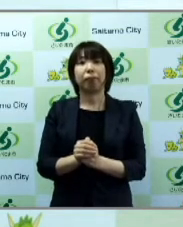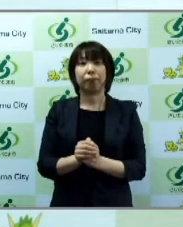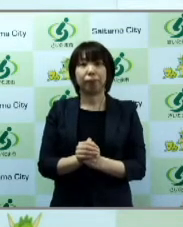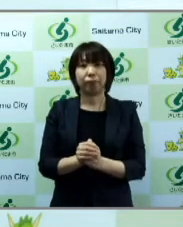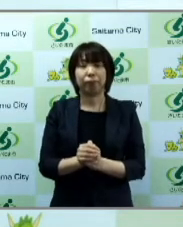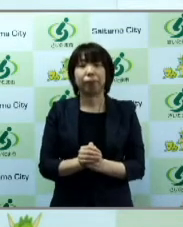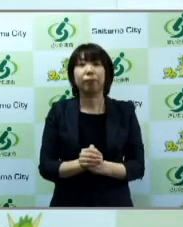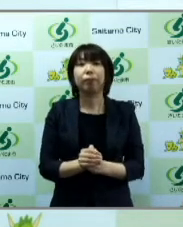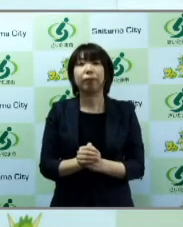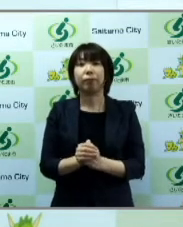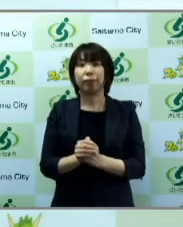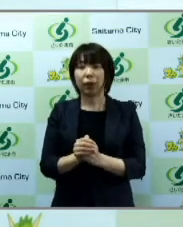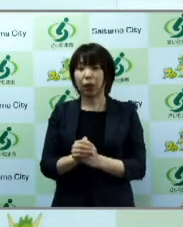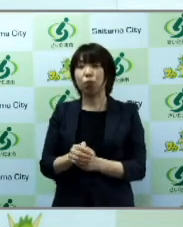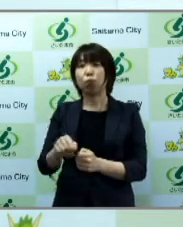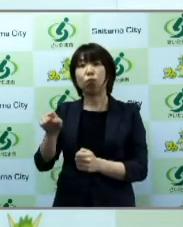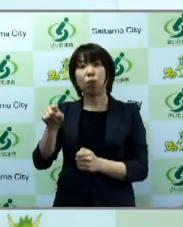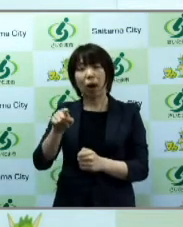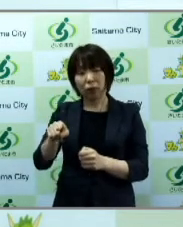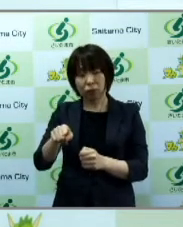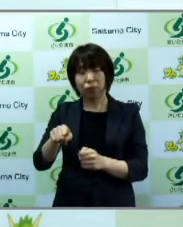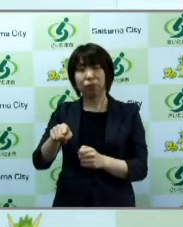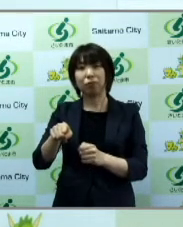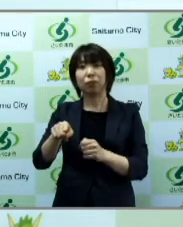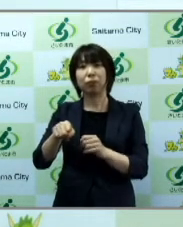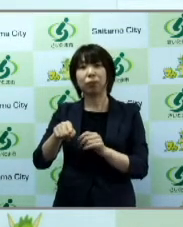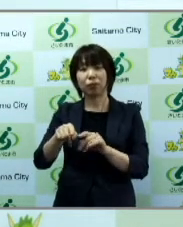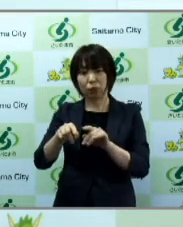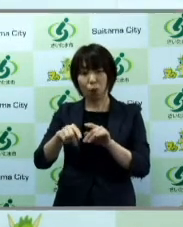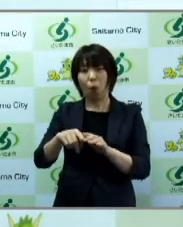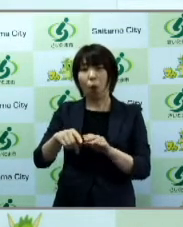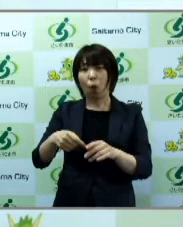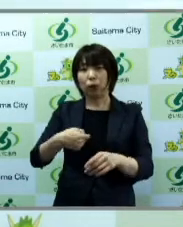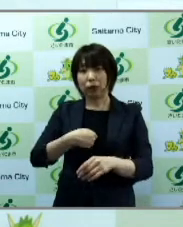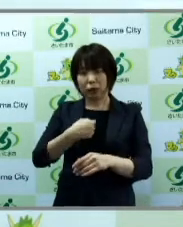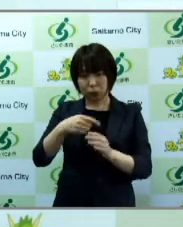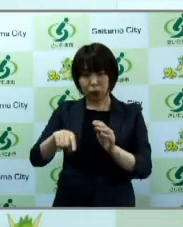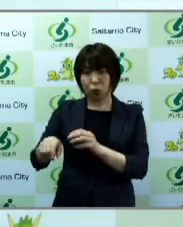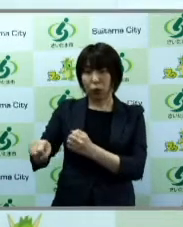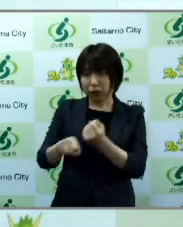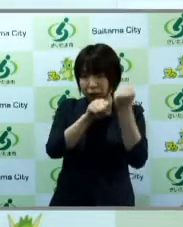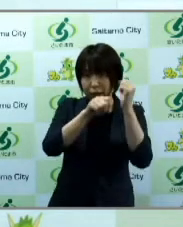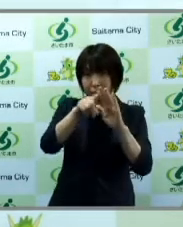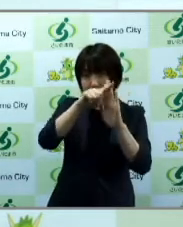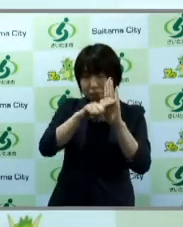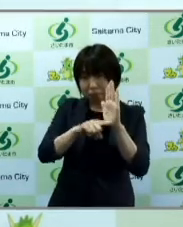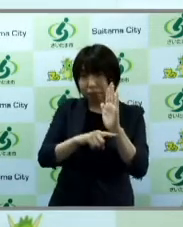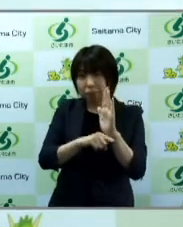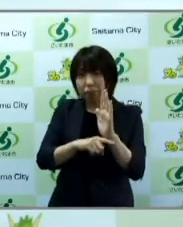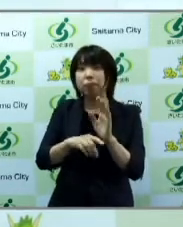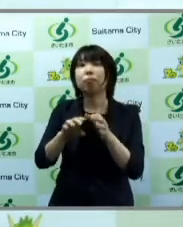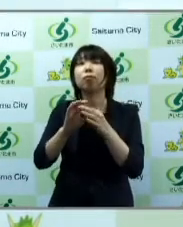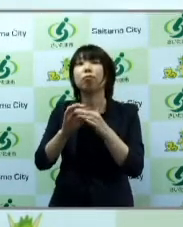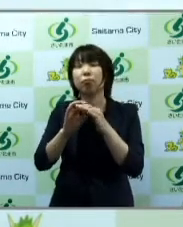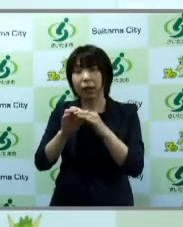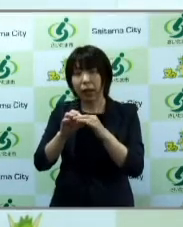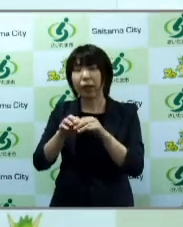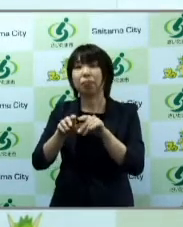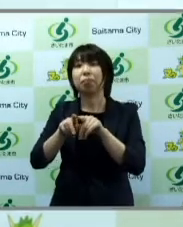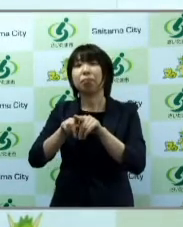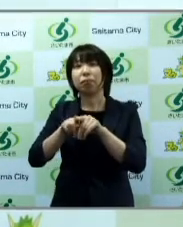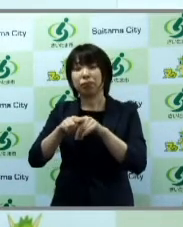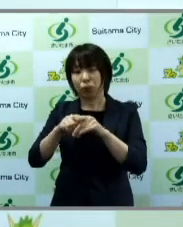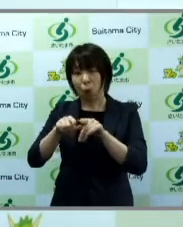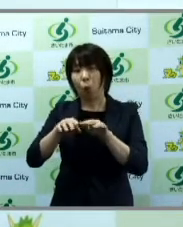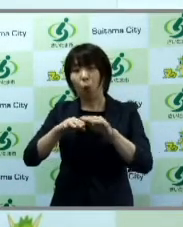体がありました、自治会がありましたのでそれを取り上げさせていただいたりしていますが、今後夏から秋に向けてこういった水害が起こり